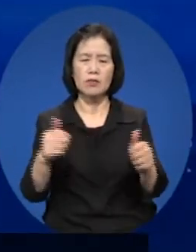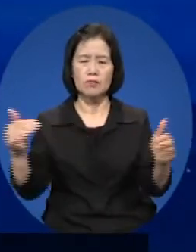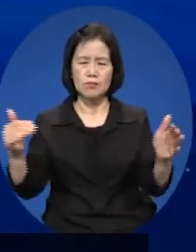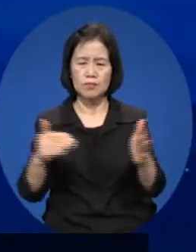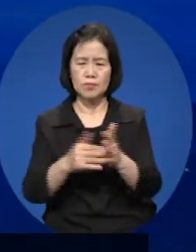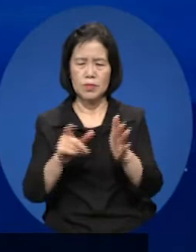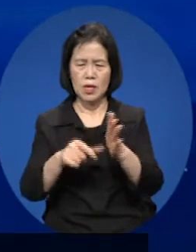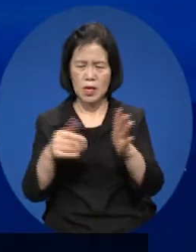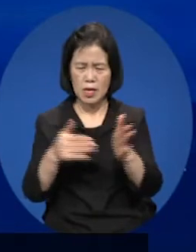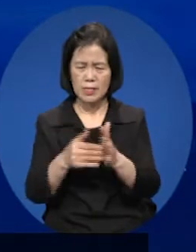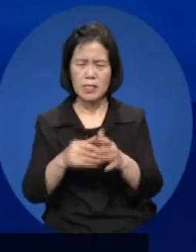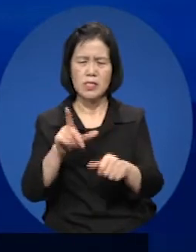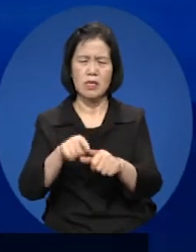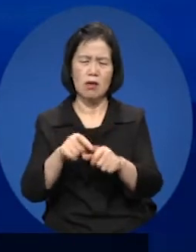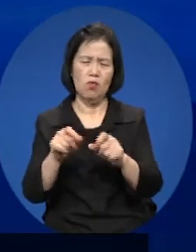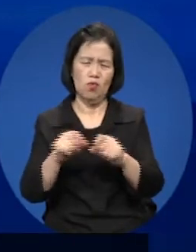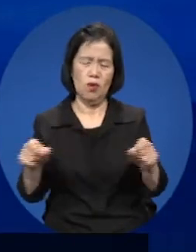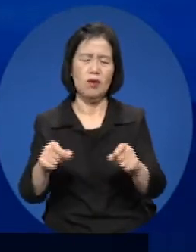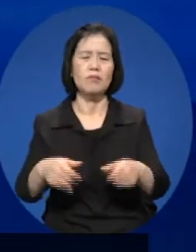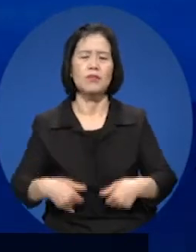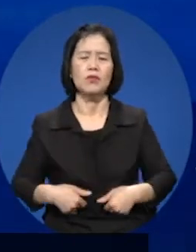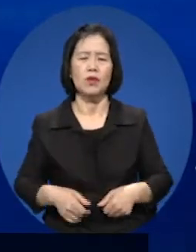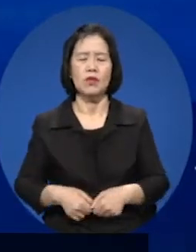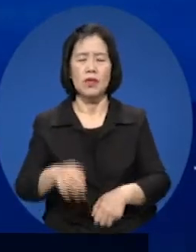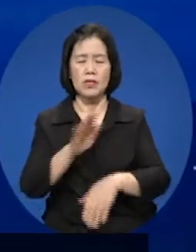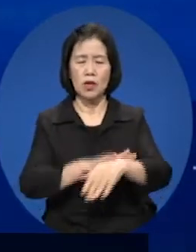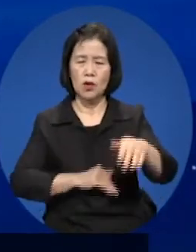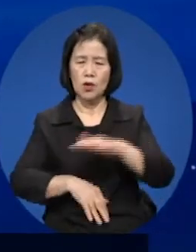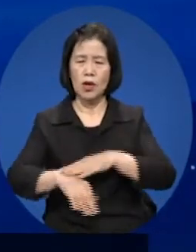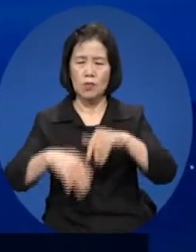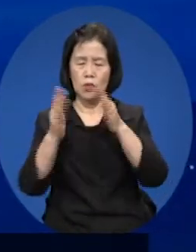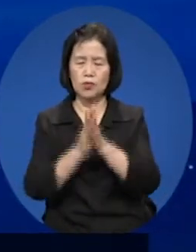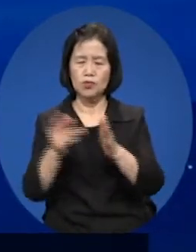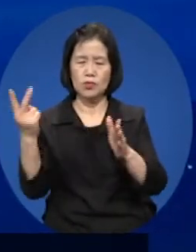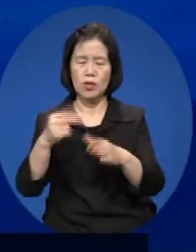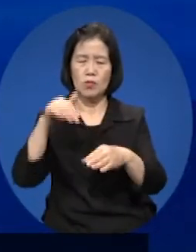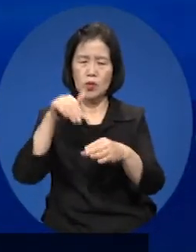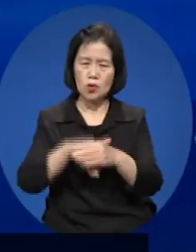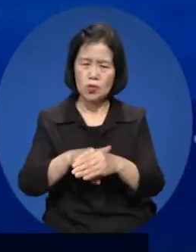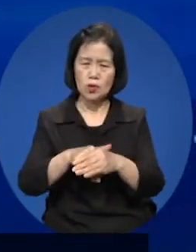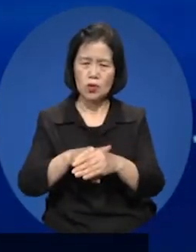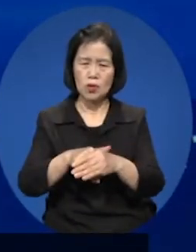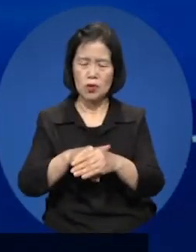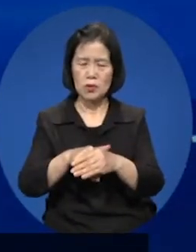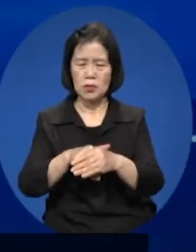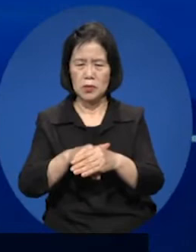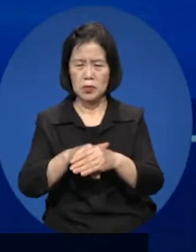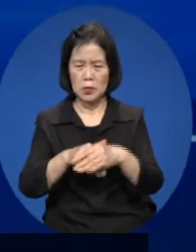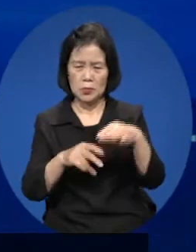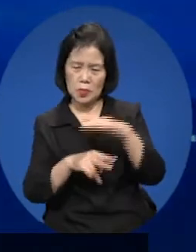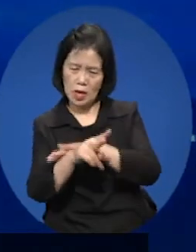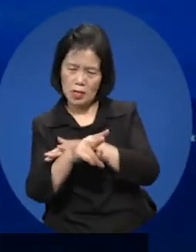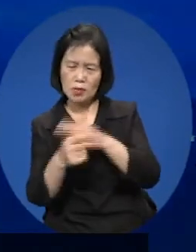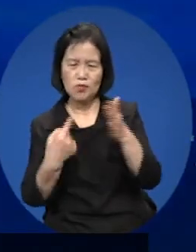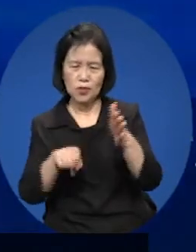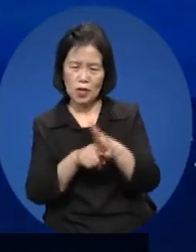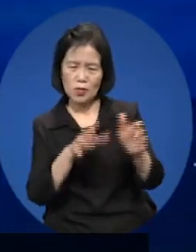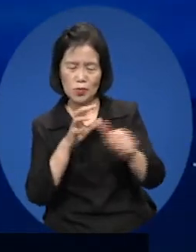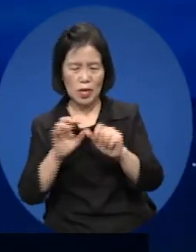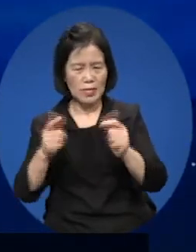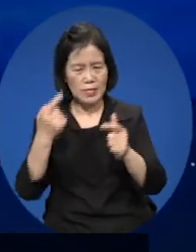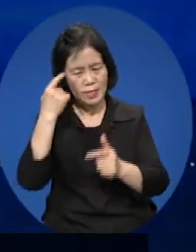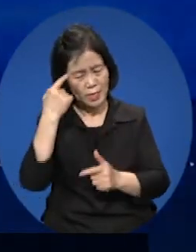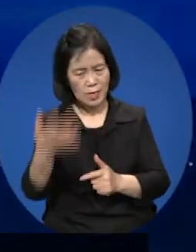될 때까지 시간도 상당히 걸릴 겁니다 그래서 일단 여야 모두 제목을 선거 국면을 좀 모면하기 위한 그런 용이 아니냐 또 얘기가